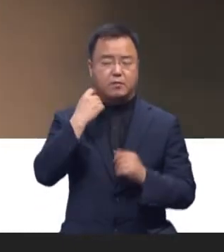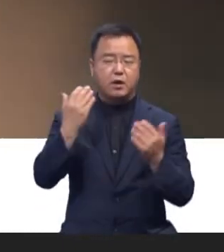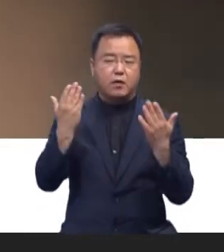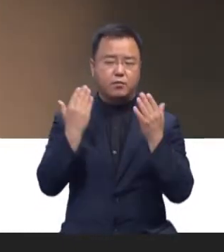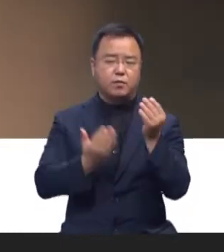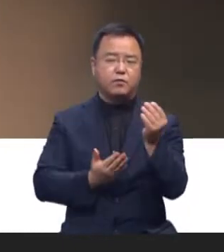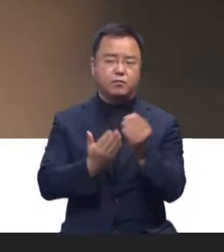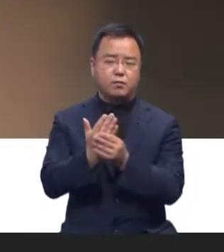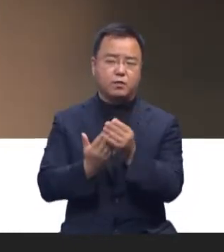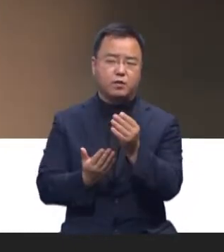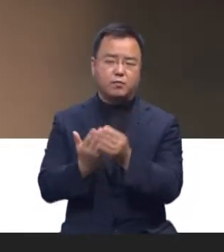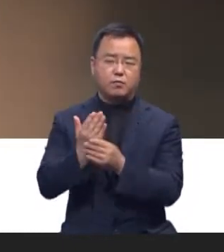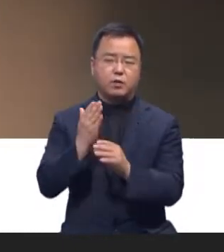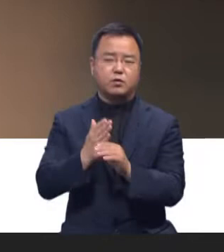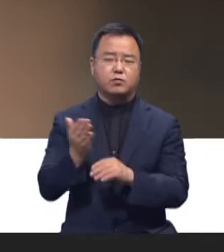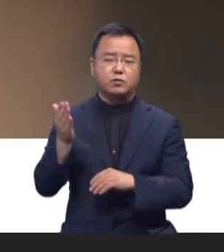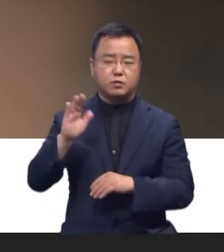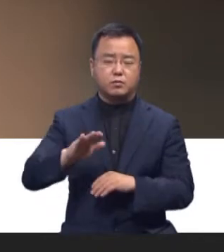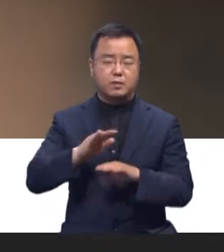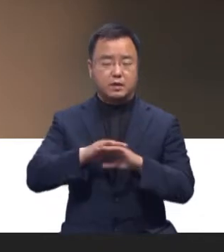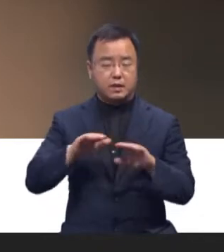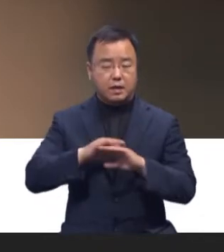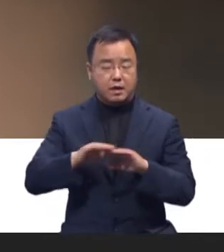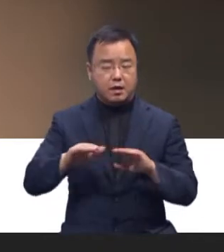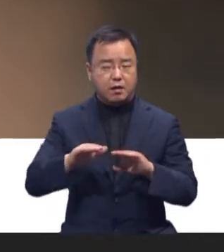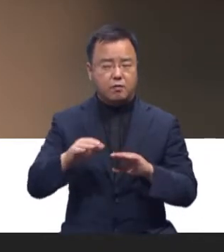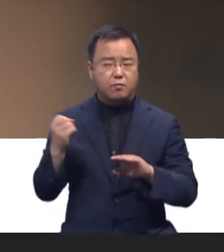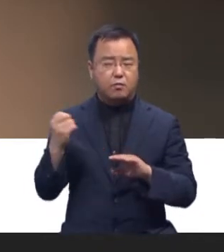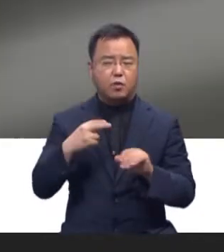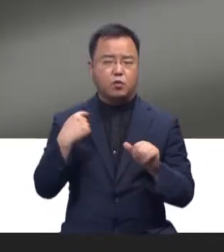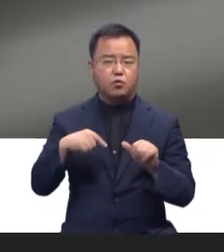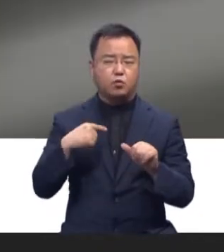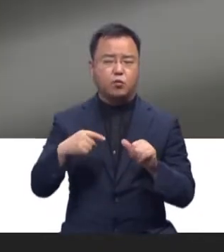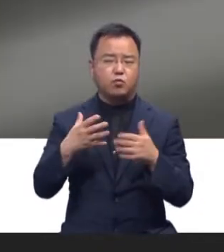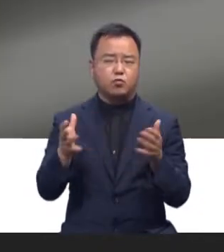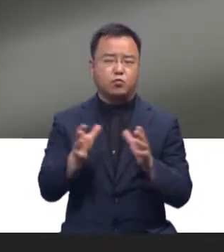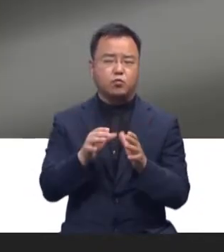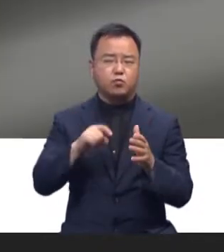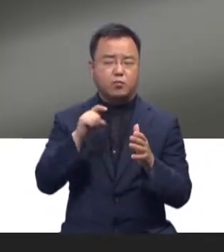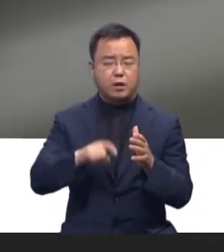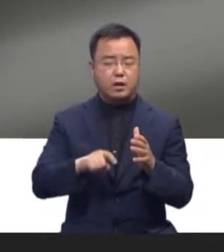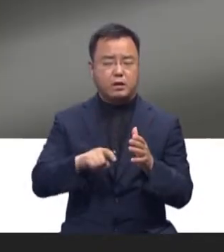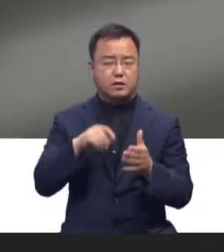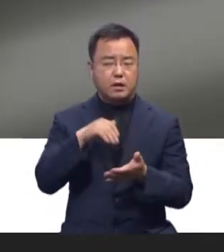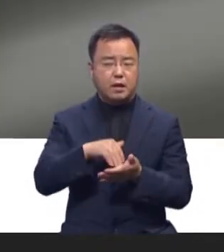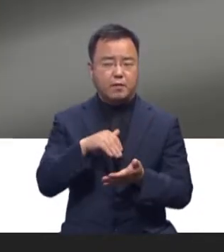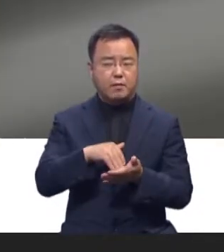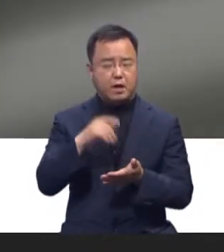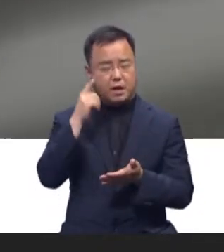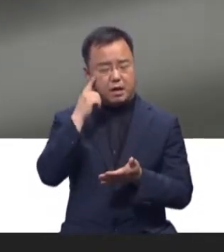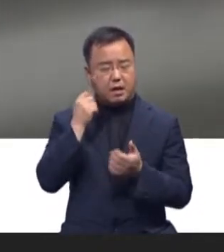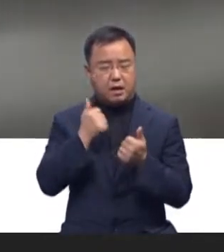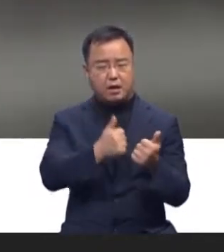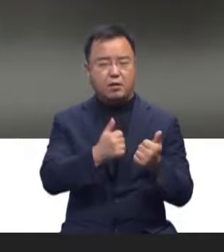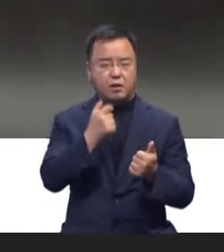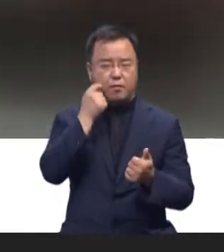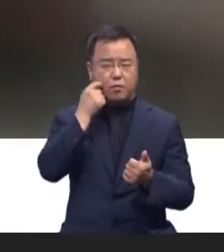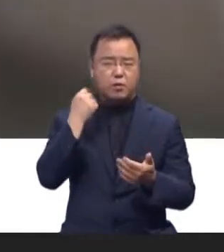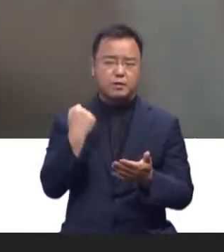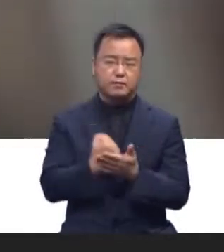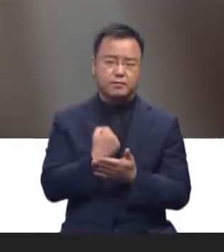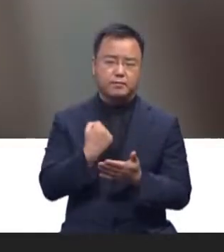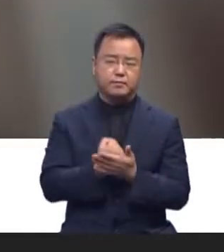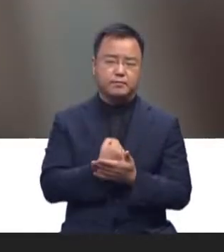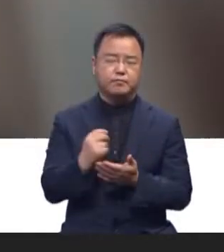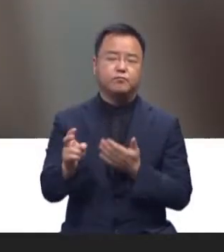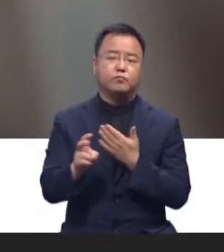터져 나오지만 해결의 움직임과 교육계 내부적 자성이 그 속도를 따라받지 못하는 것을 지켜보면 정말 참담합니다. 네. 불법